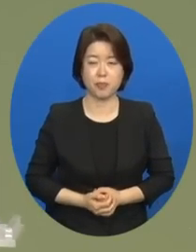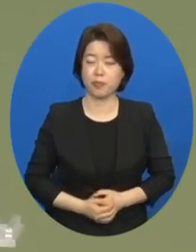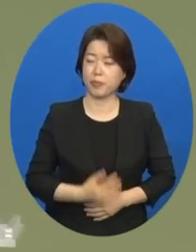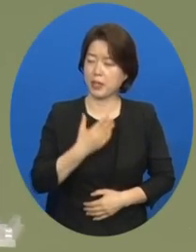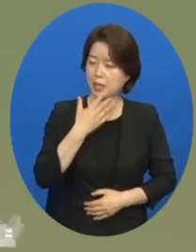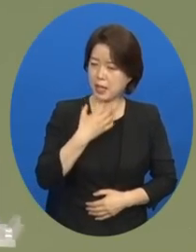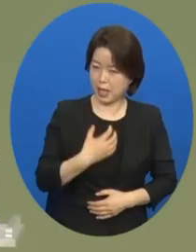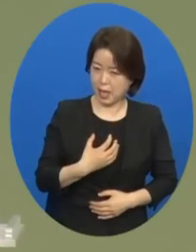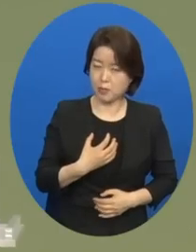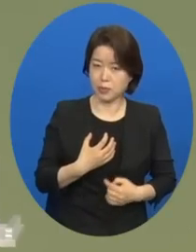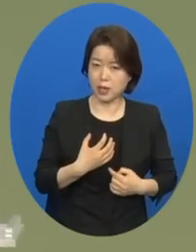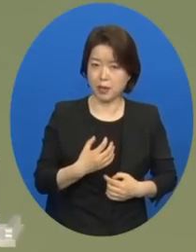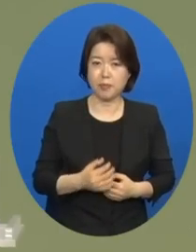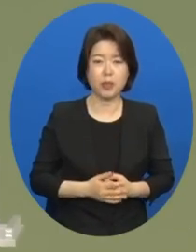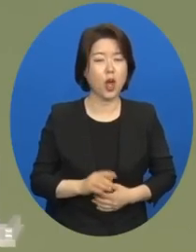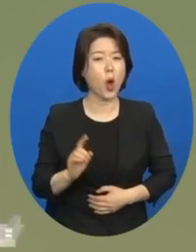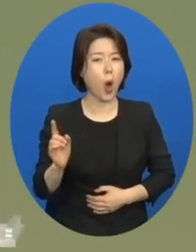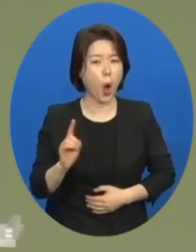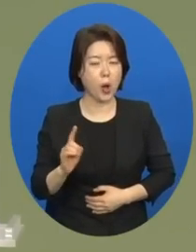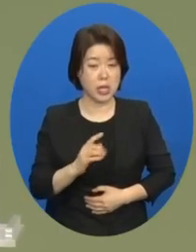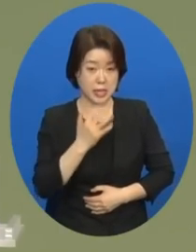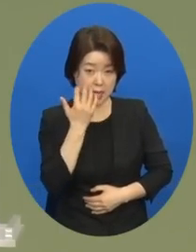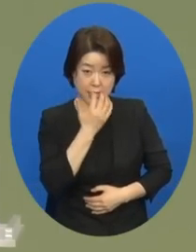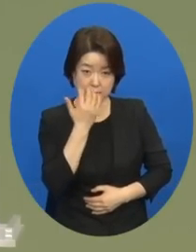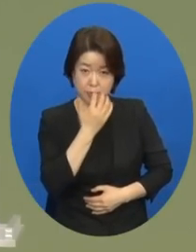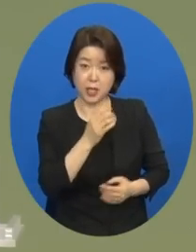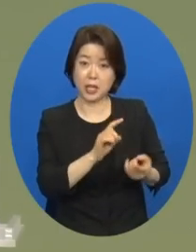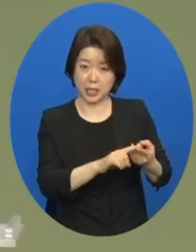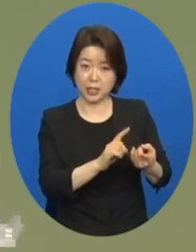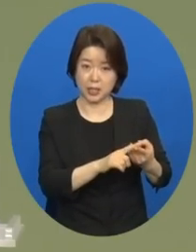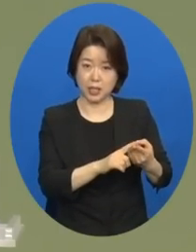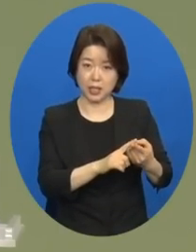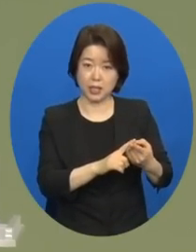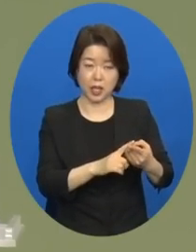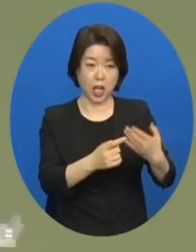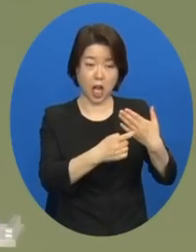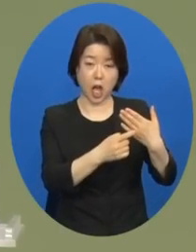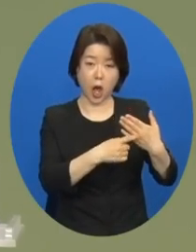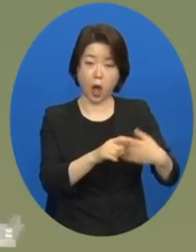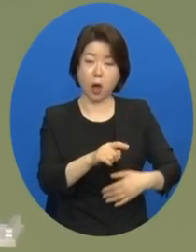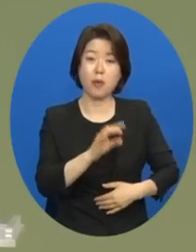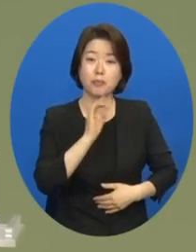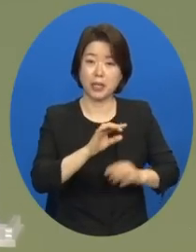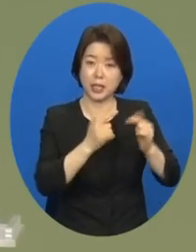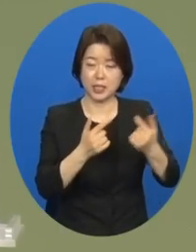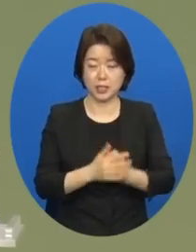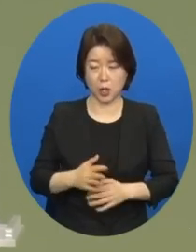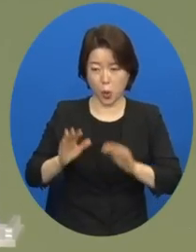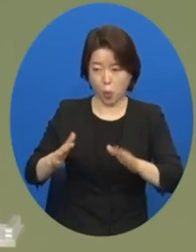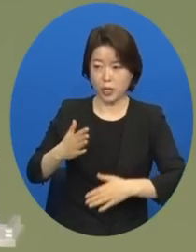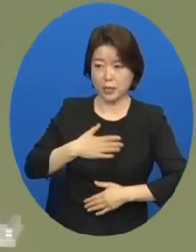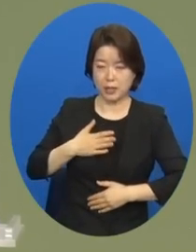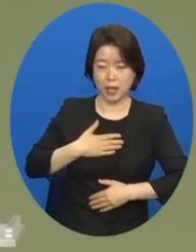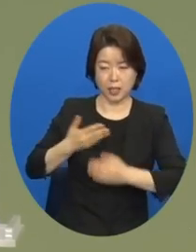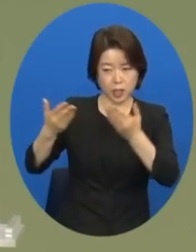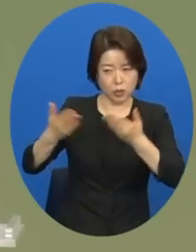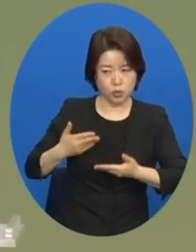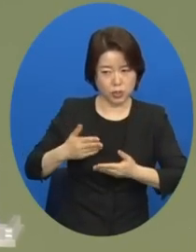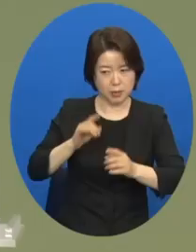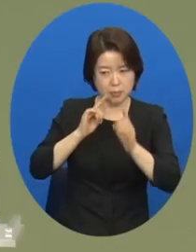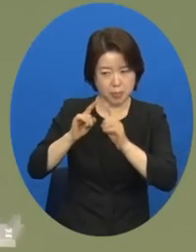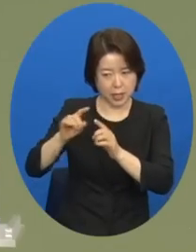아브라함의 그런 어떤 음란에 관한 것만 아니고 오늘 나한테 주신 음성으로 들으면